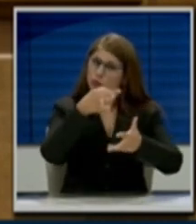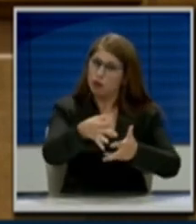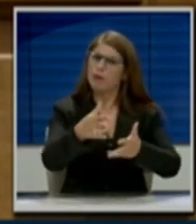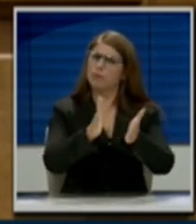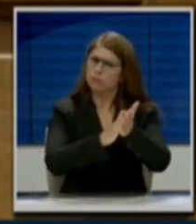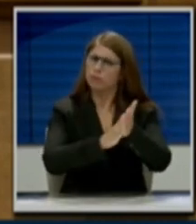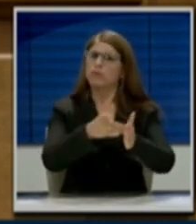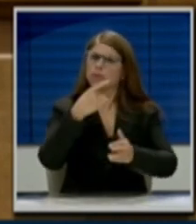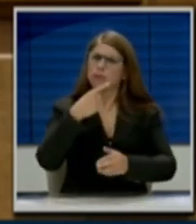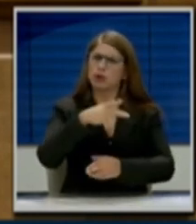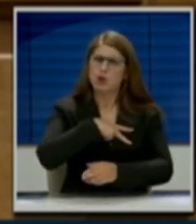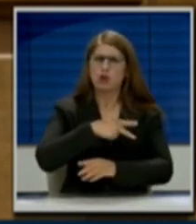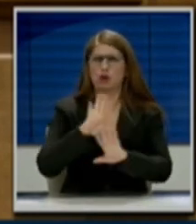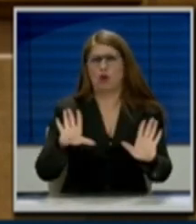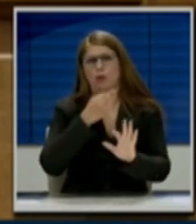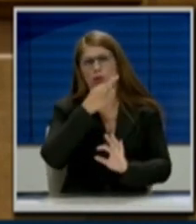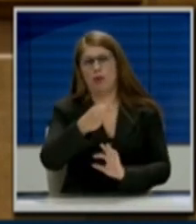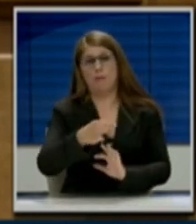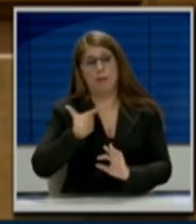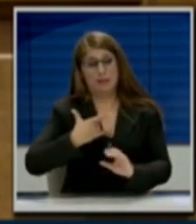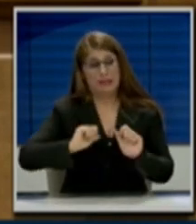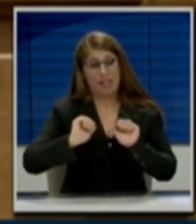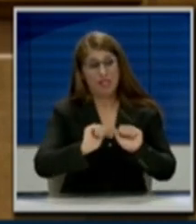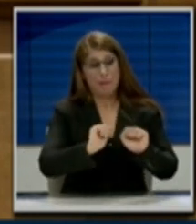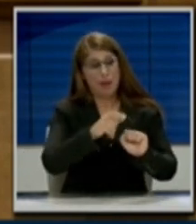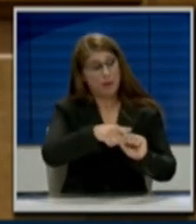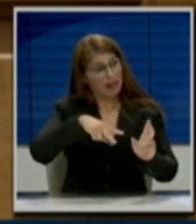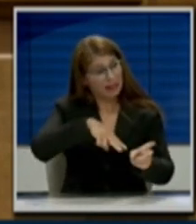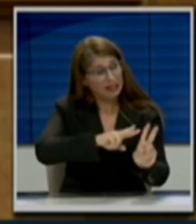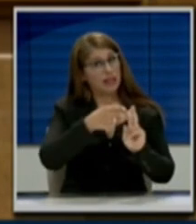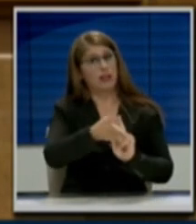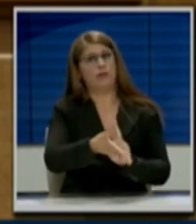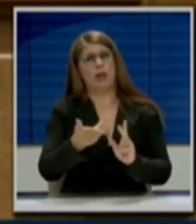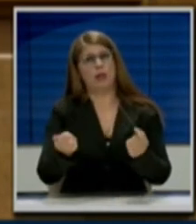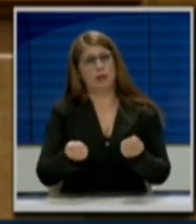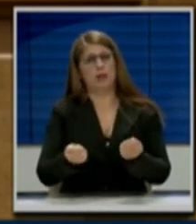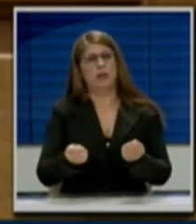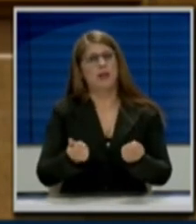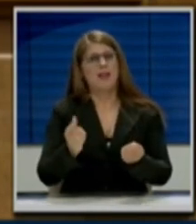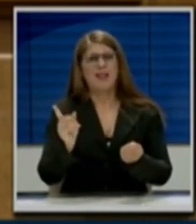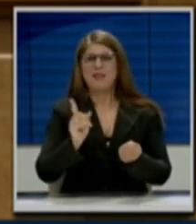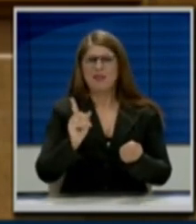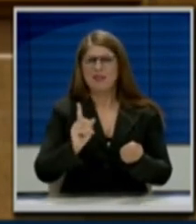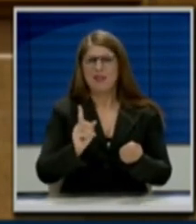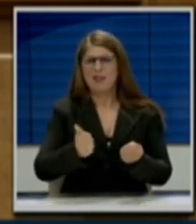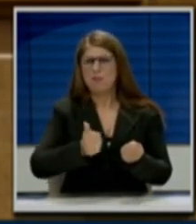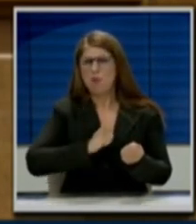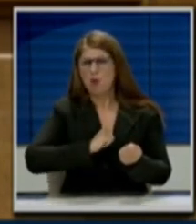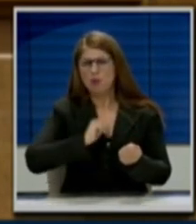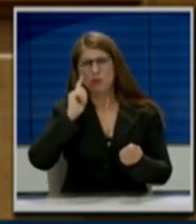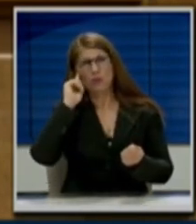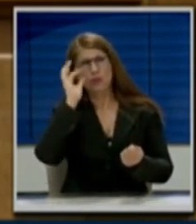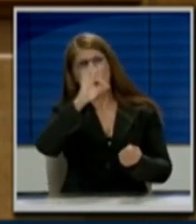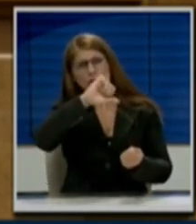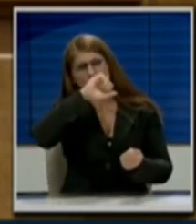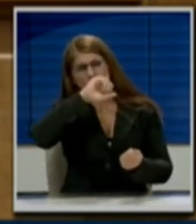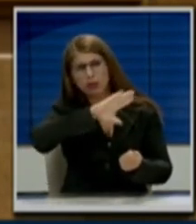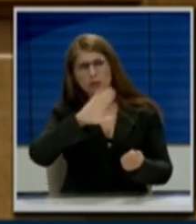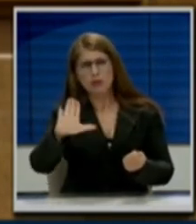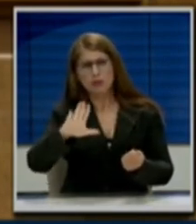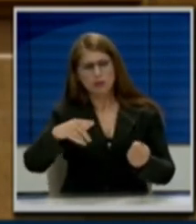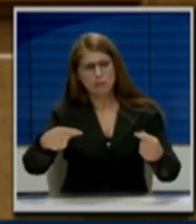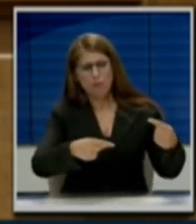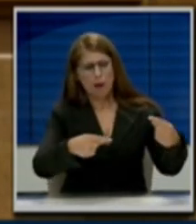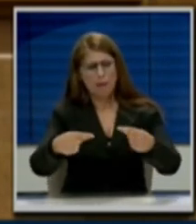σας πιέζουμε να τα υλοποιείτε και δεν θεωρούμε αυτό σκοπό μας να αντιτιθέμεθα